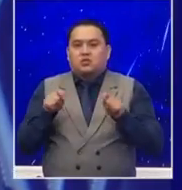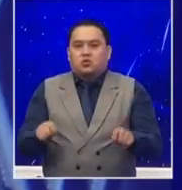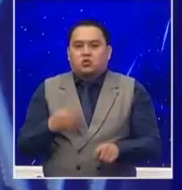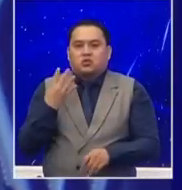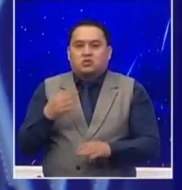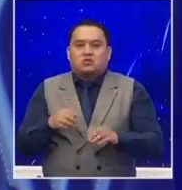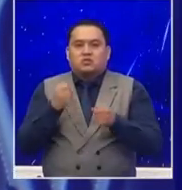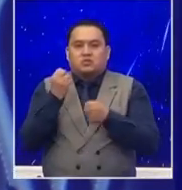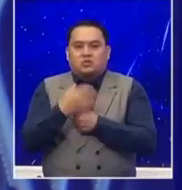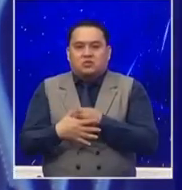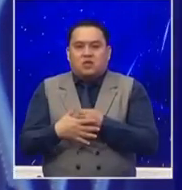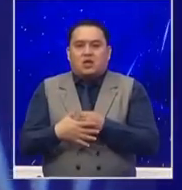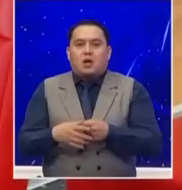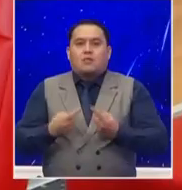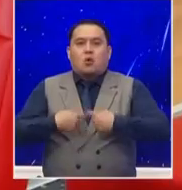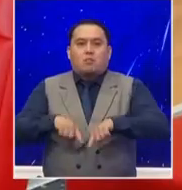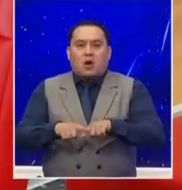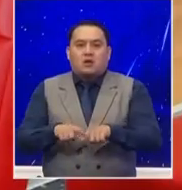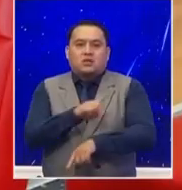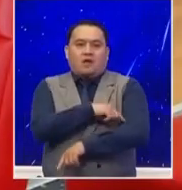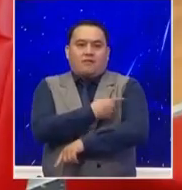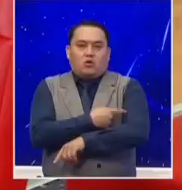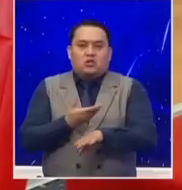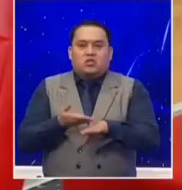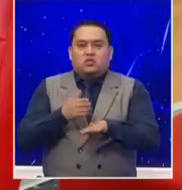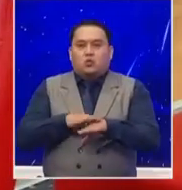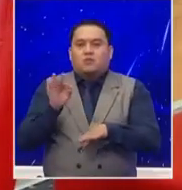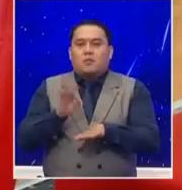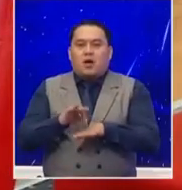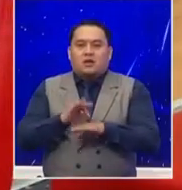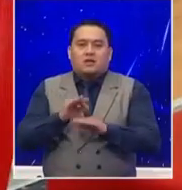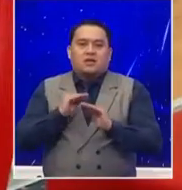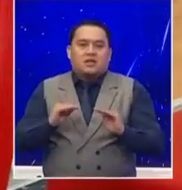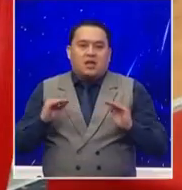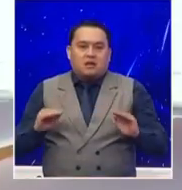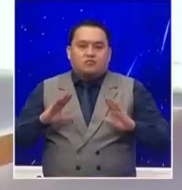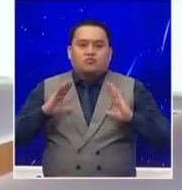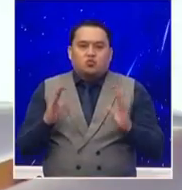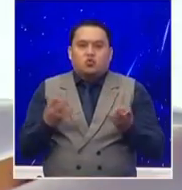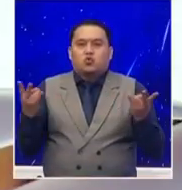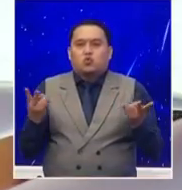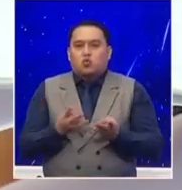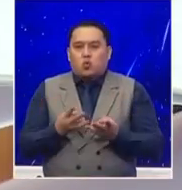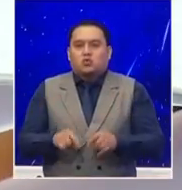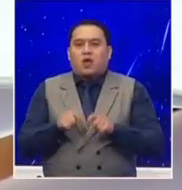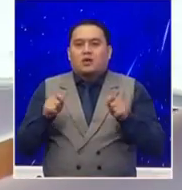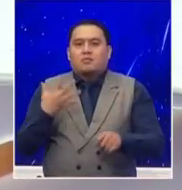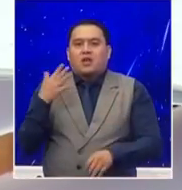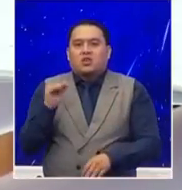4 ситуационных центра на базе многопрофильных больниц для тяжелых пациентов и детей. В случае необходимости будет